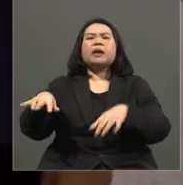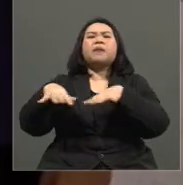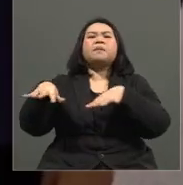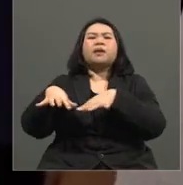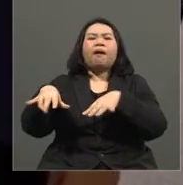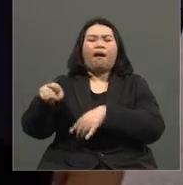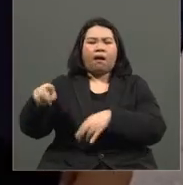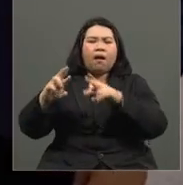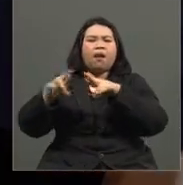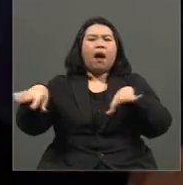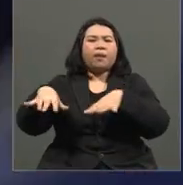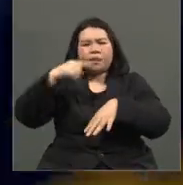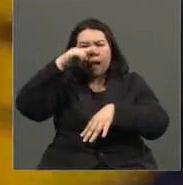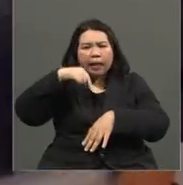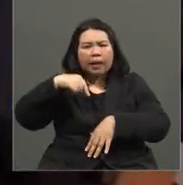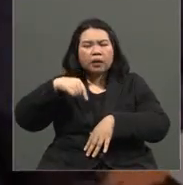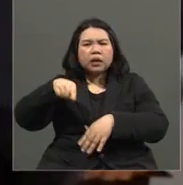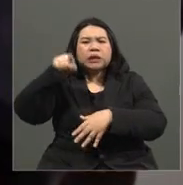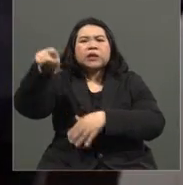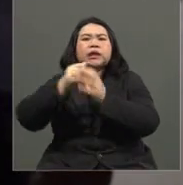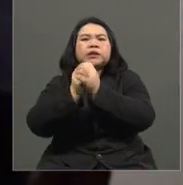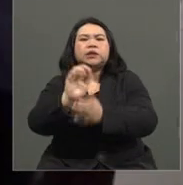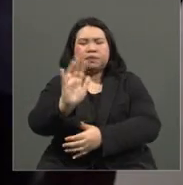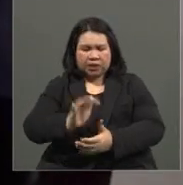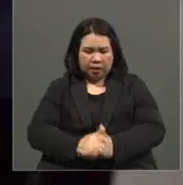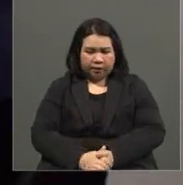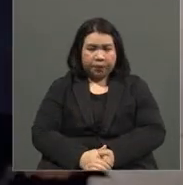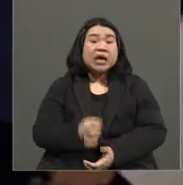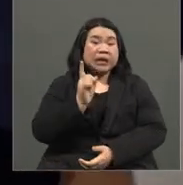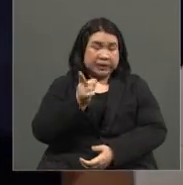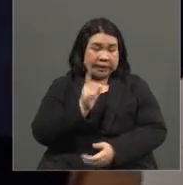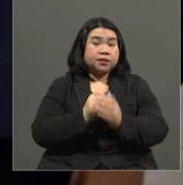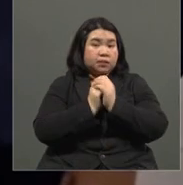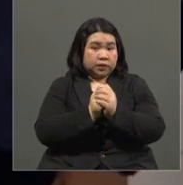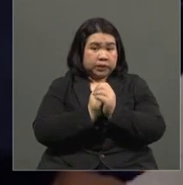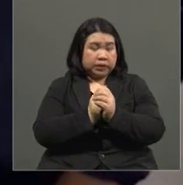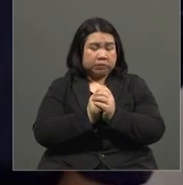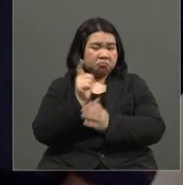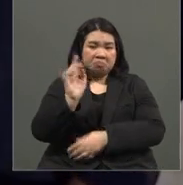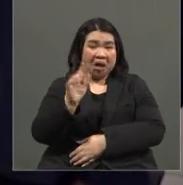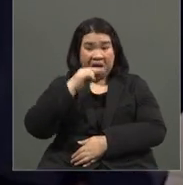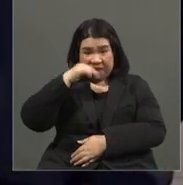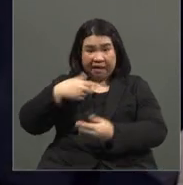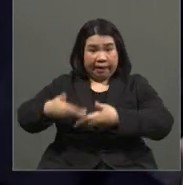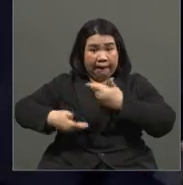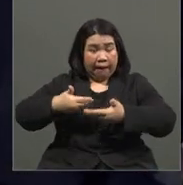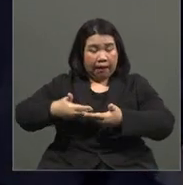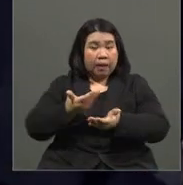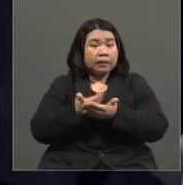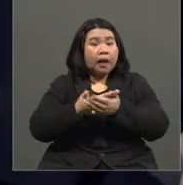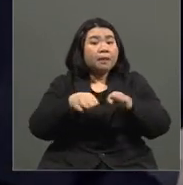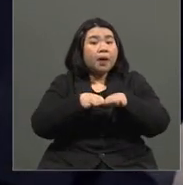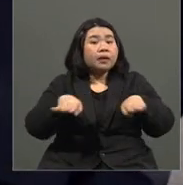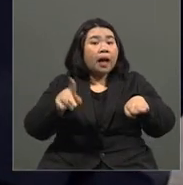สั่งจากร้านพี่อย่างงี้ก็มีโอนะปกติราคาตลาดเนี่ยมันมันต้องมีราคากลางเนาะนั่นน่ะสิถูกมั้ยฮะแต่เก็จะบอกไง